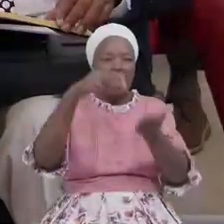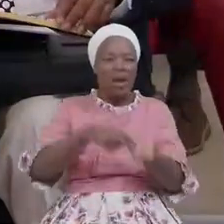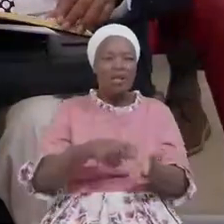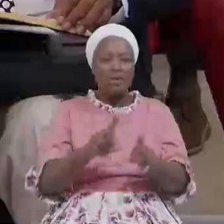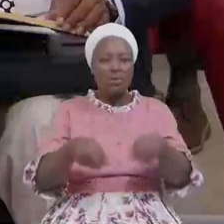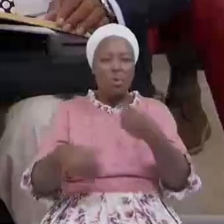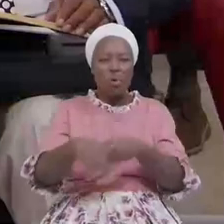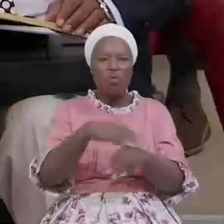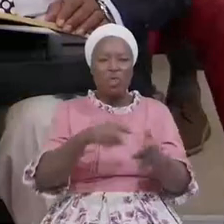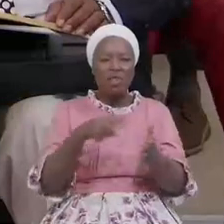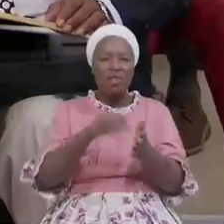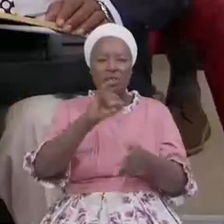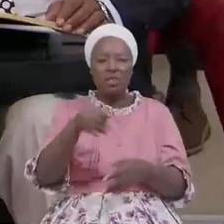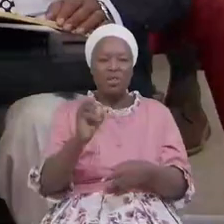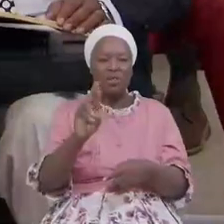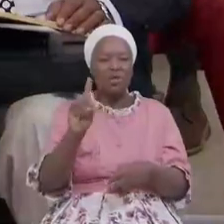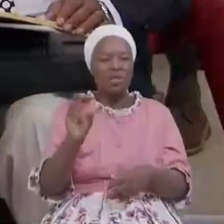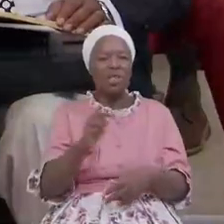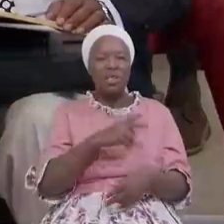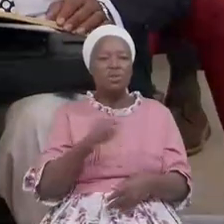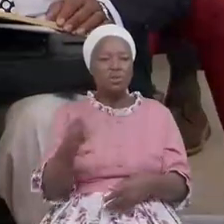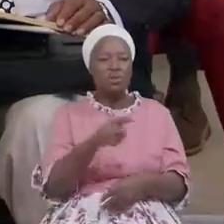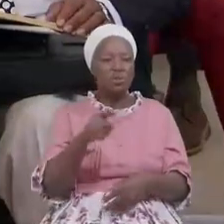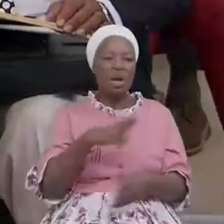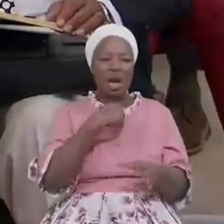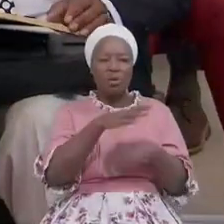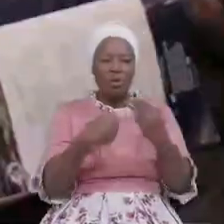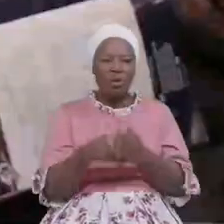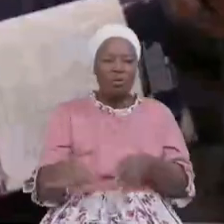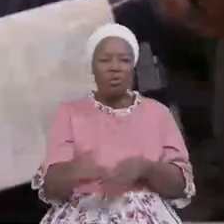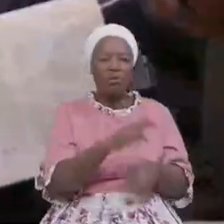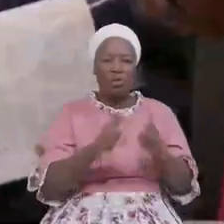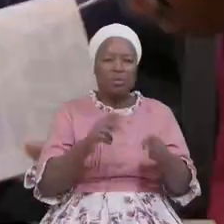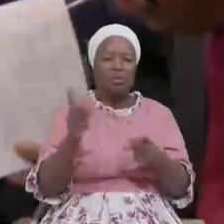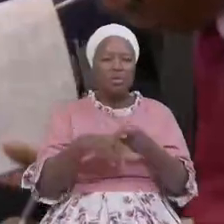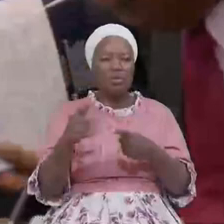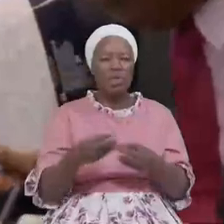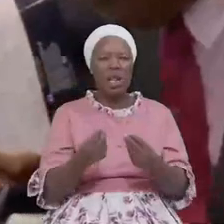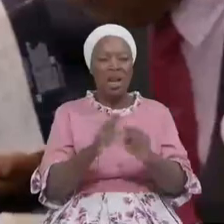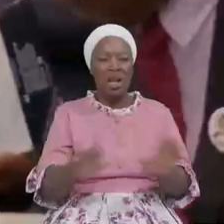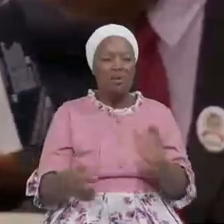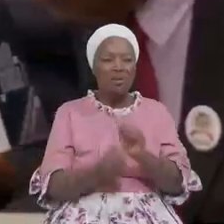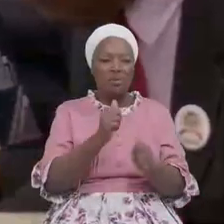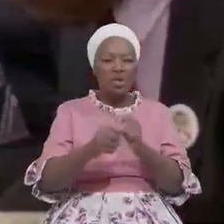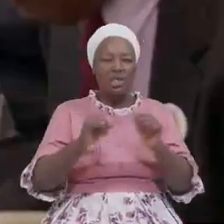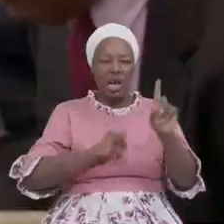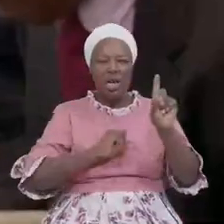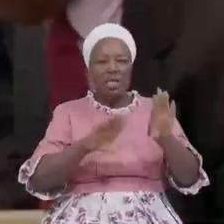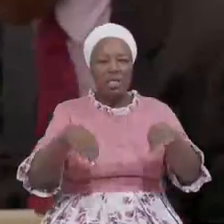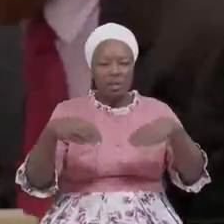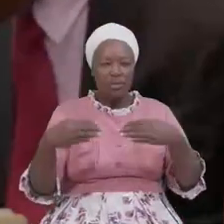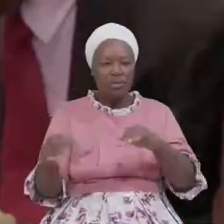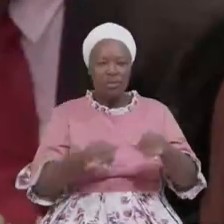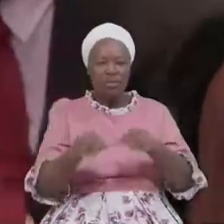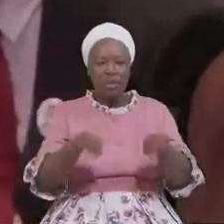passe par le Jourdain, et toi et tout ce peuple, pour aller dans le pays que je leur